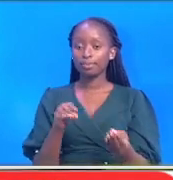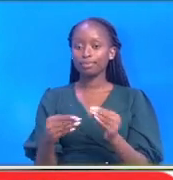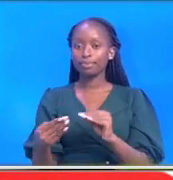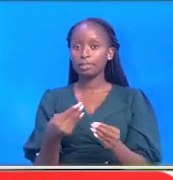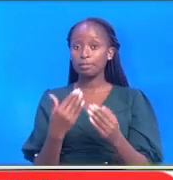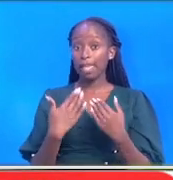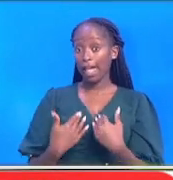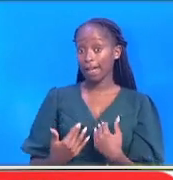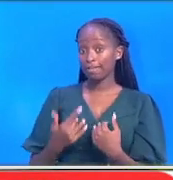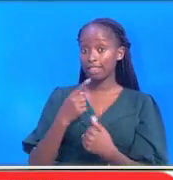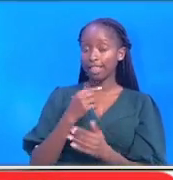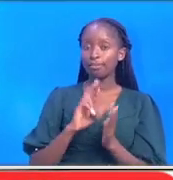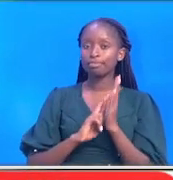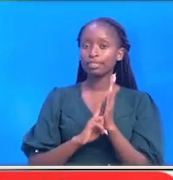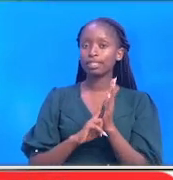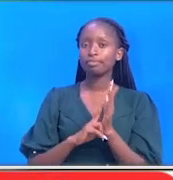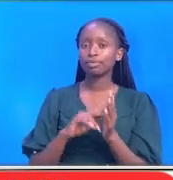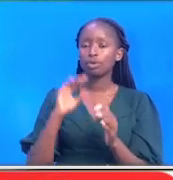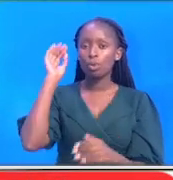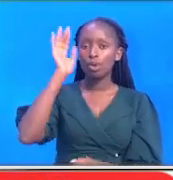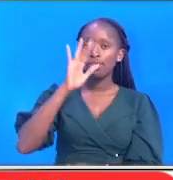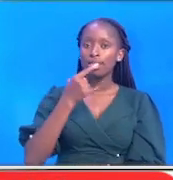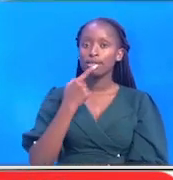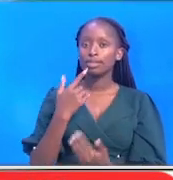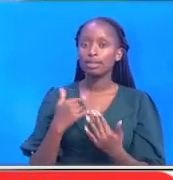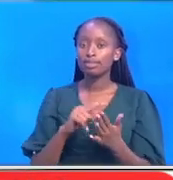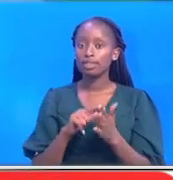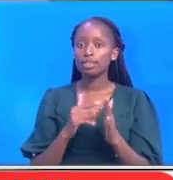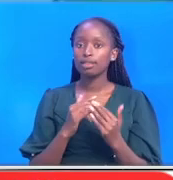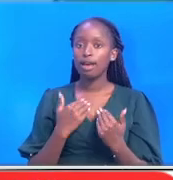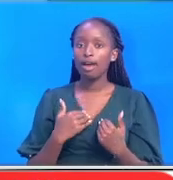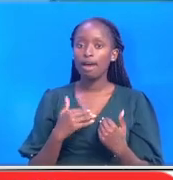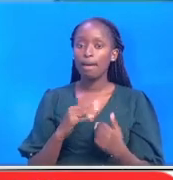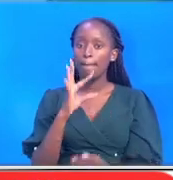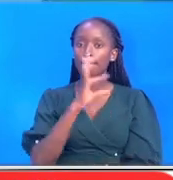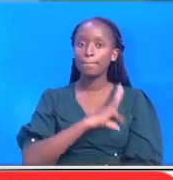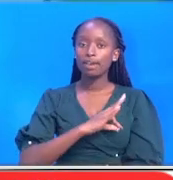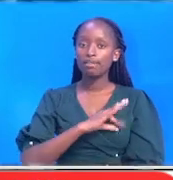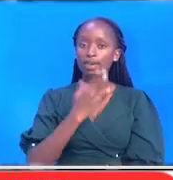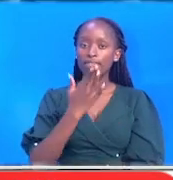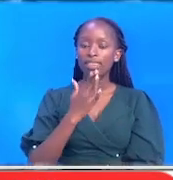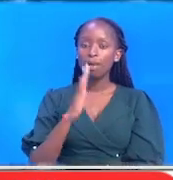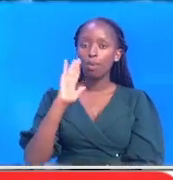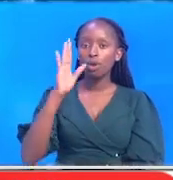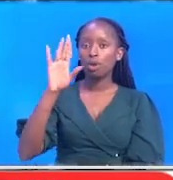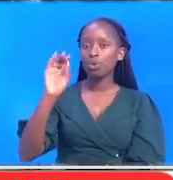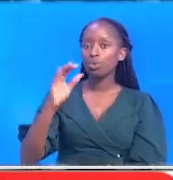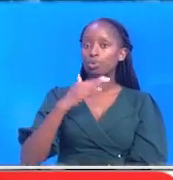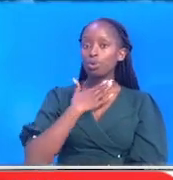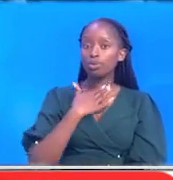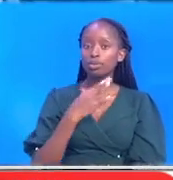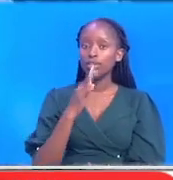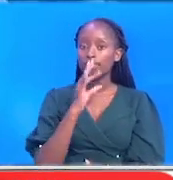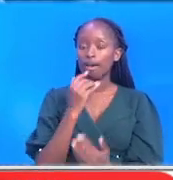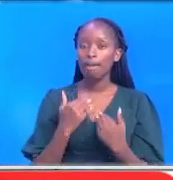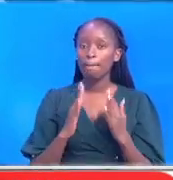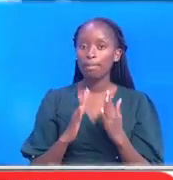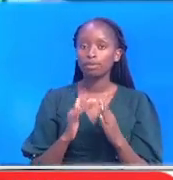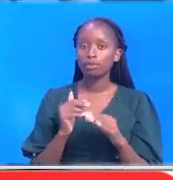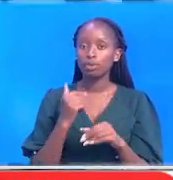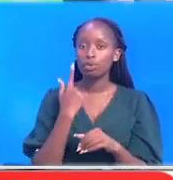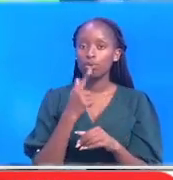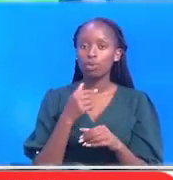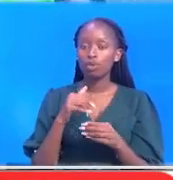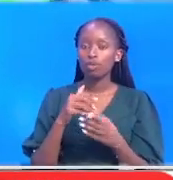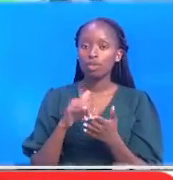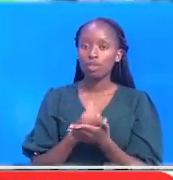yao, wakisema kuwa miundo msingi wa nyumba hizi haziwafaidi, huku wakitaka kuwa na mshirikishi katika bodi hiyo ya